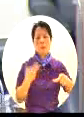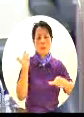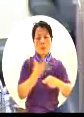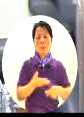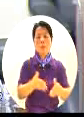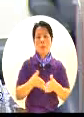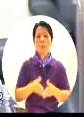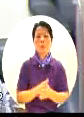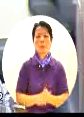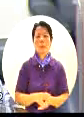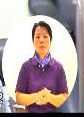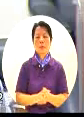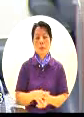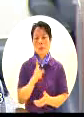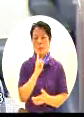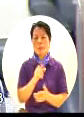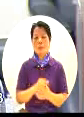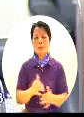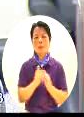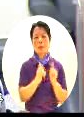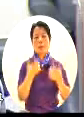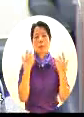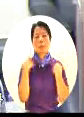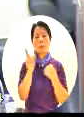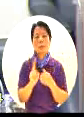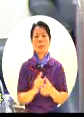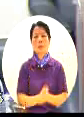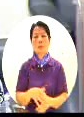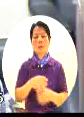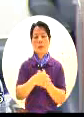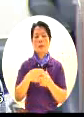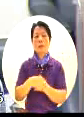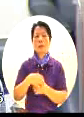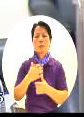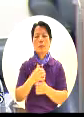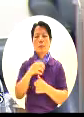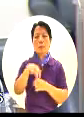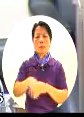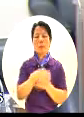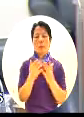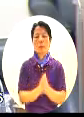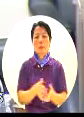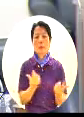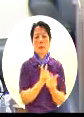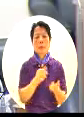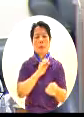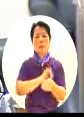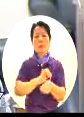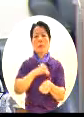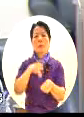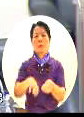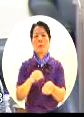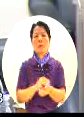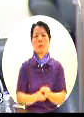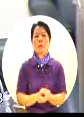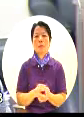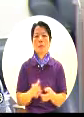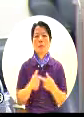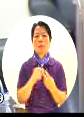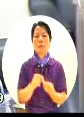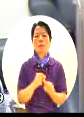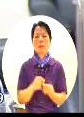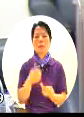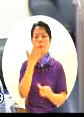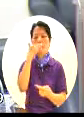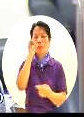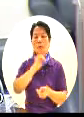哈。那所谓的社会责任，譬如说我们卫生局，我们一些医院来讲啊，凯